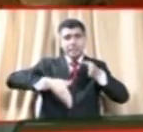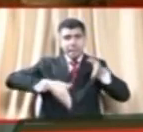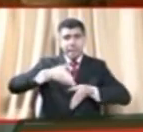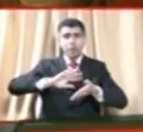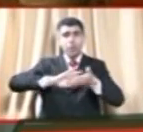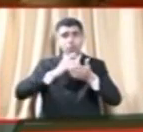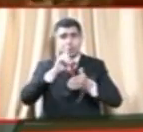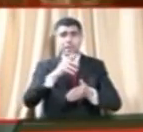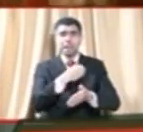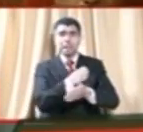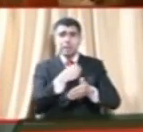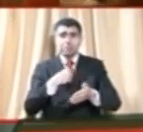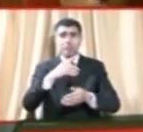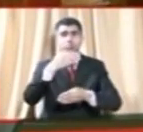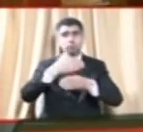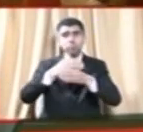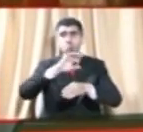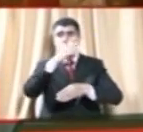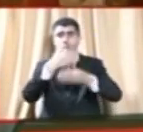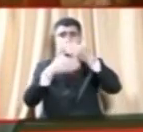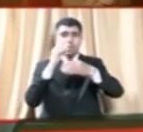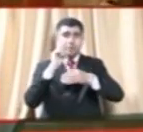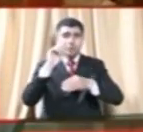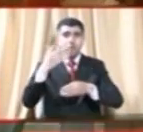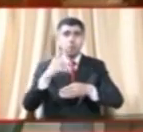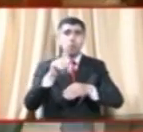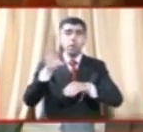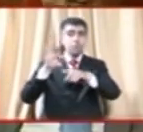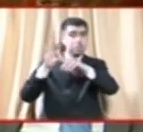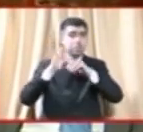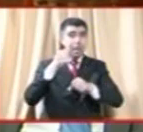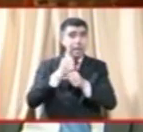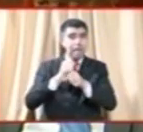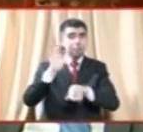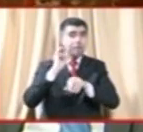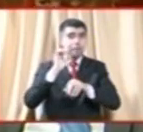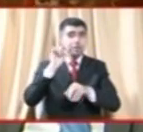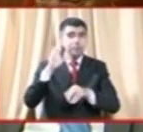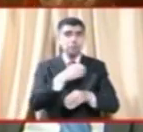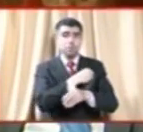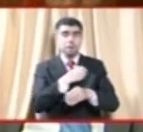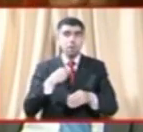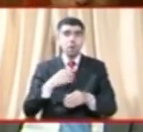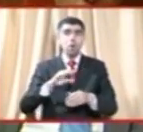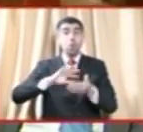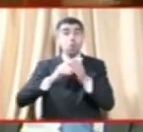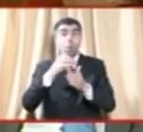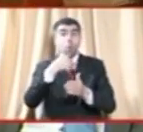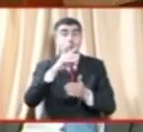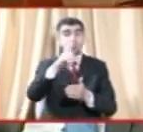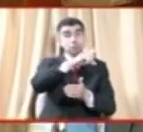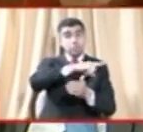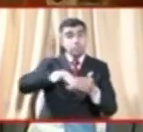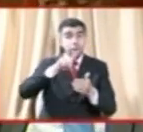من حيث الموارد البشرية. تناول ما أمكن من يعني بالموارد القارة